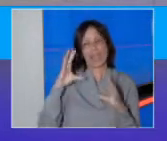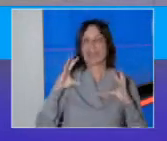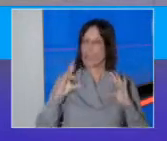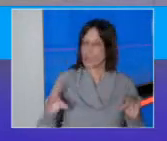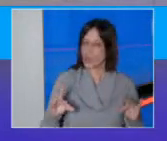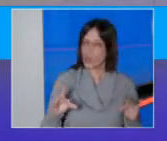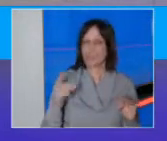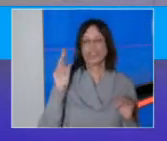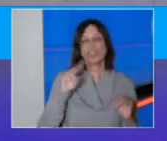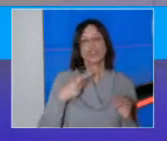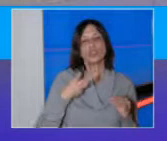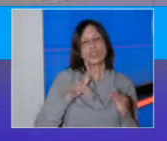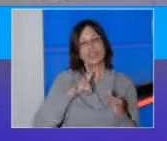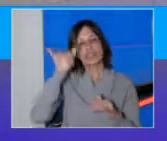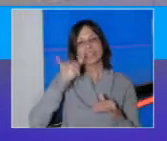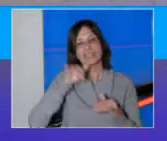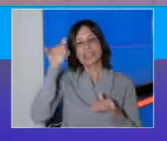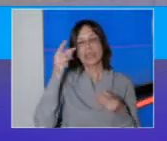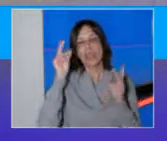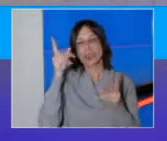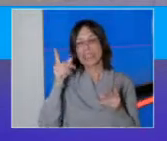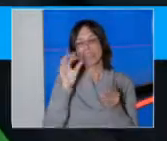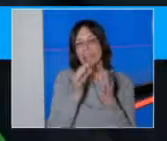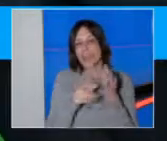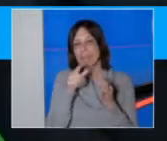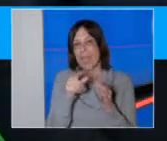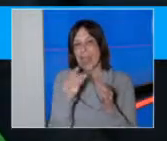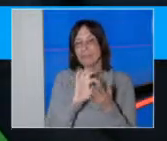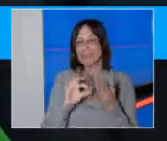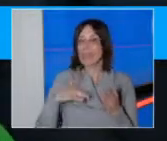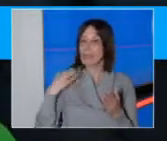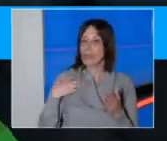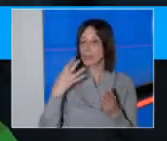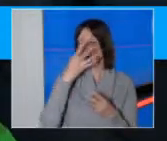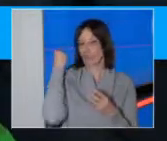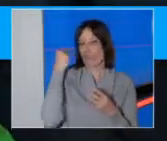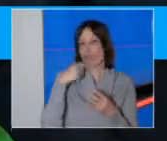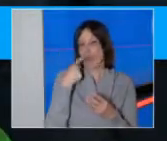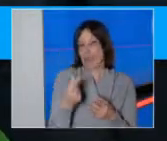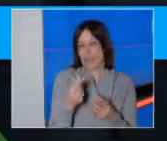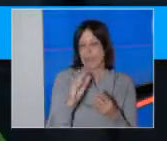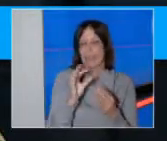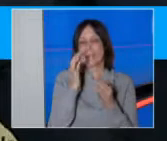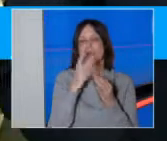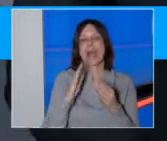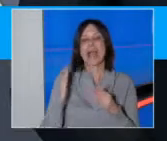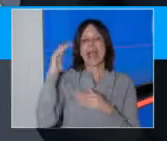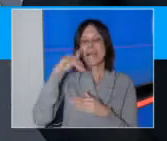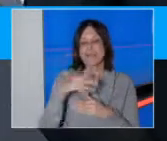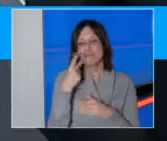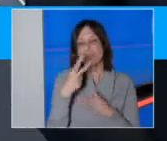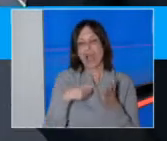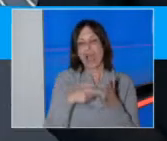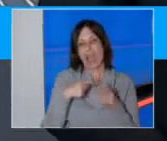אנחנו יודעים שיש, כשנוסעים לחול יש יותר. את הנתונים האלה משרד הבריאות שכח לציין ברוב נוחות בגרפים שהוא ציין לנו היום. הוא רק